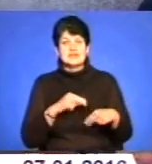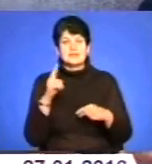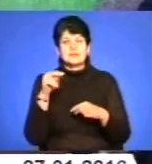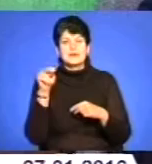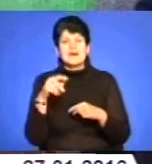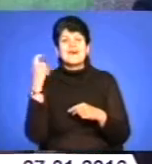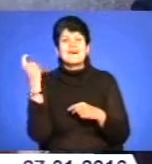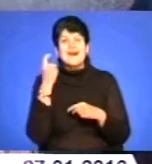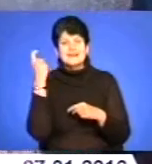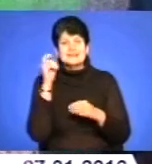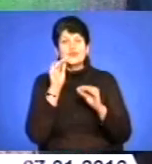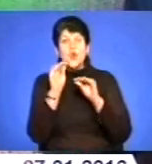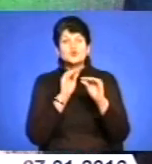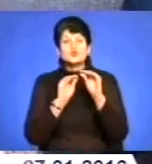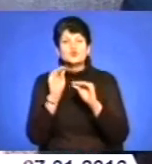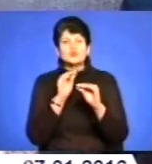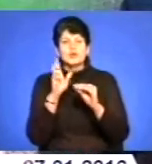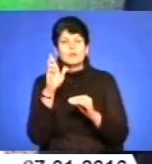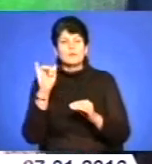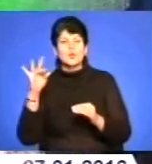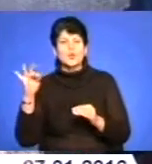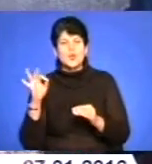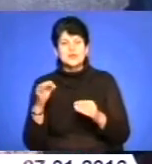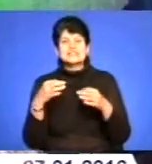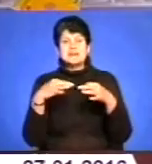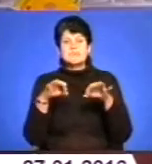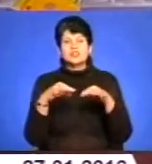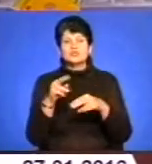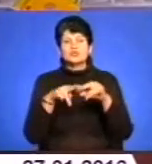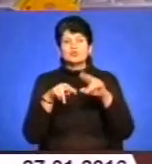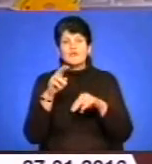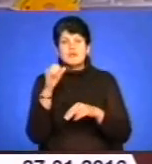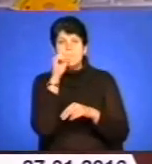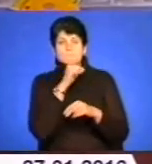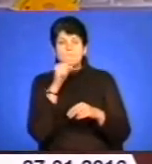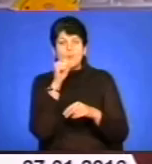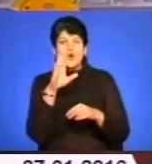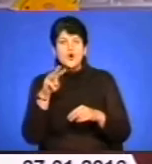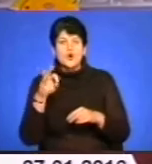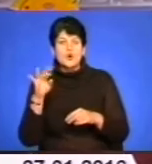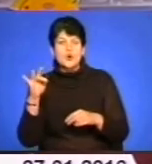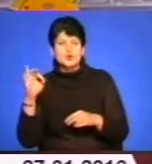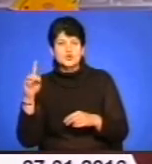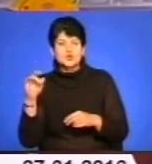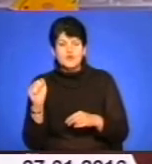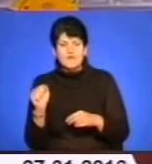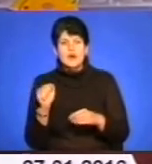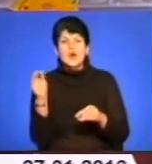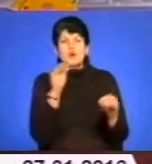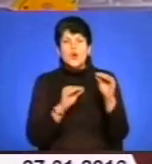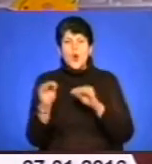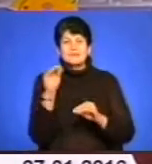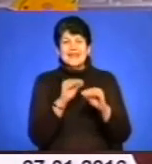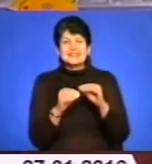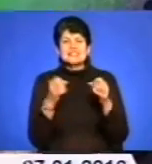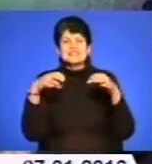«Харківське конструкторське бюро» з машинобудування «Морозова», де ведуться роботи створення комплекту світлотехнічних